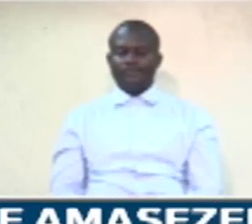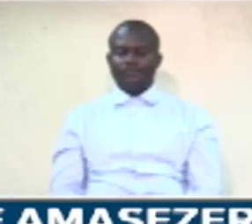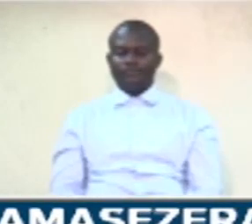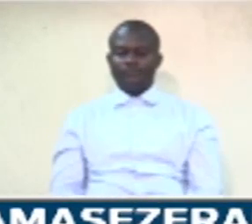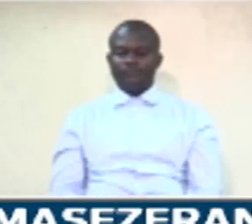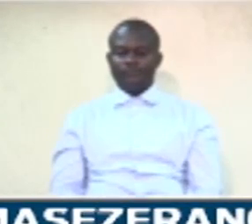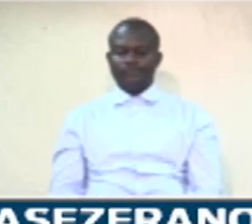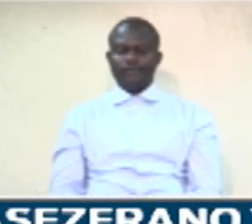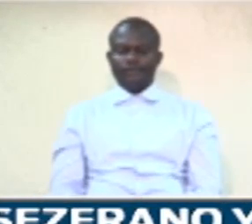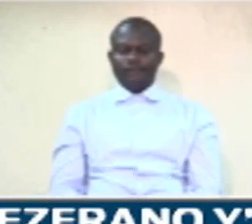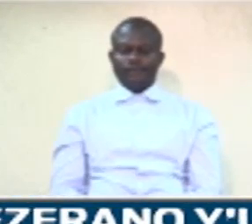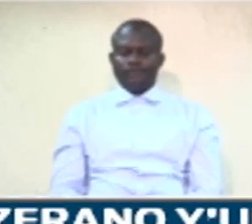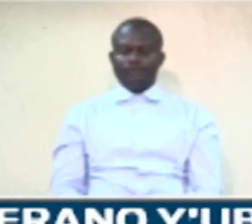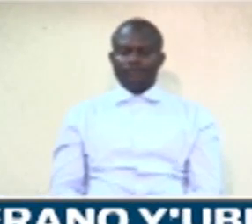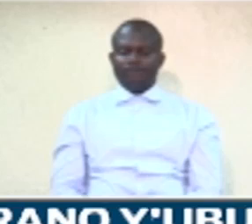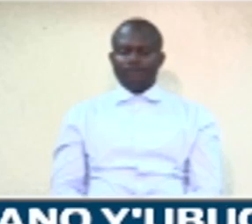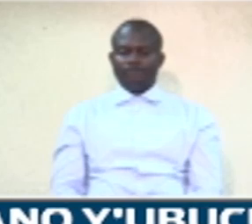RNP